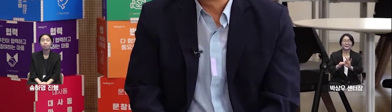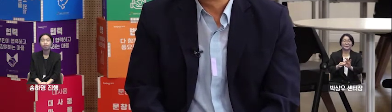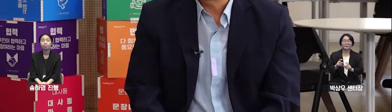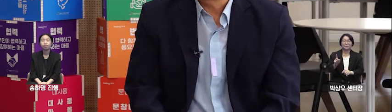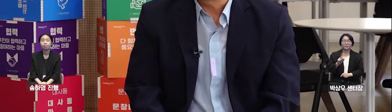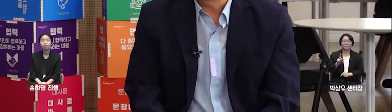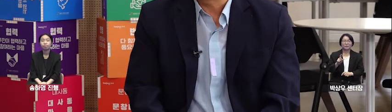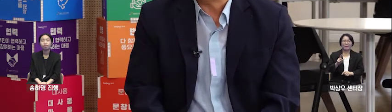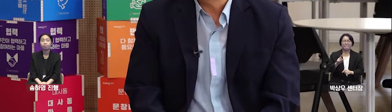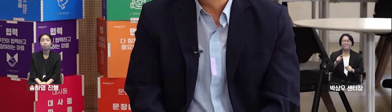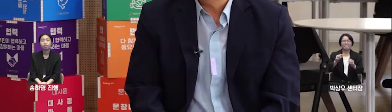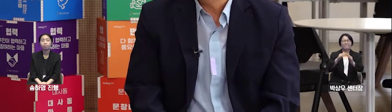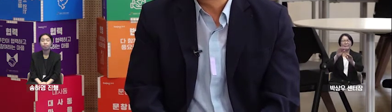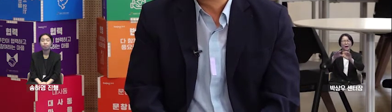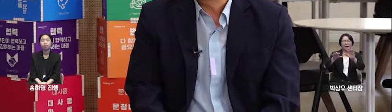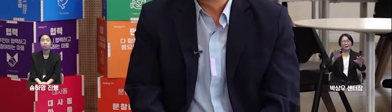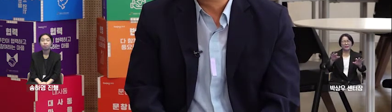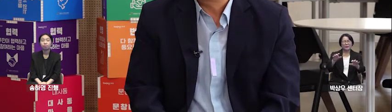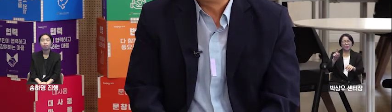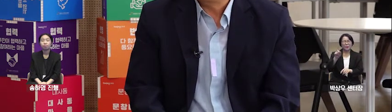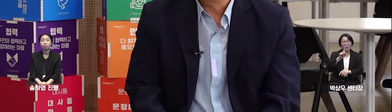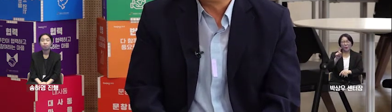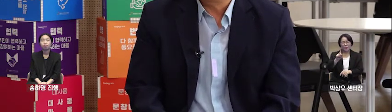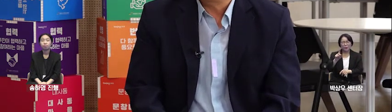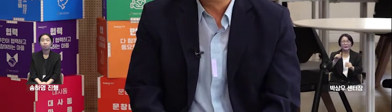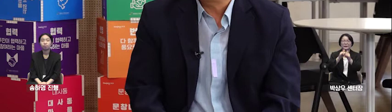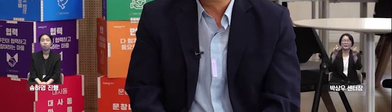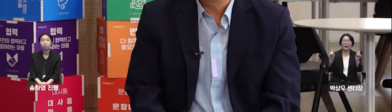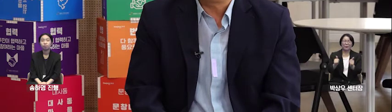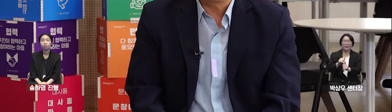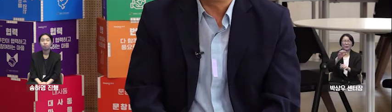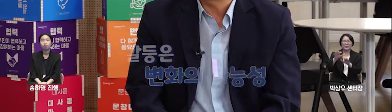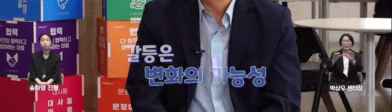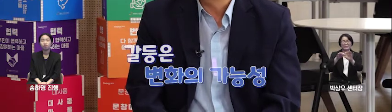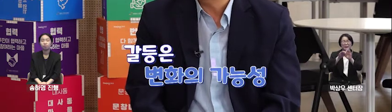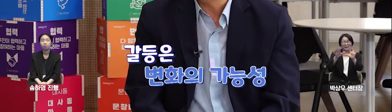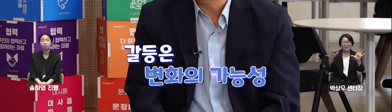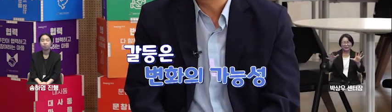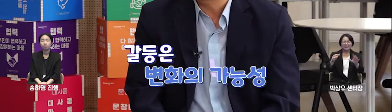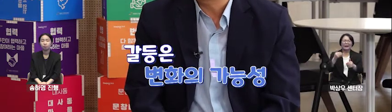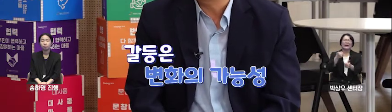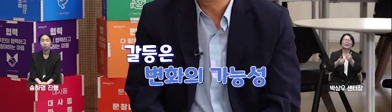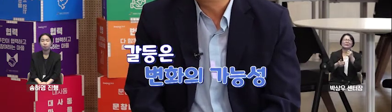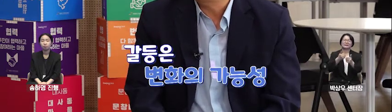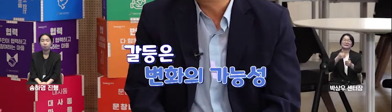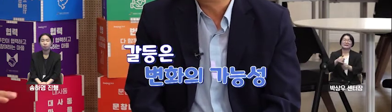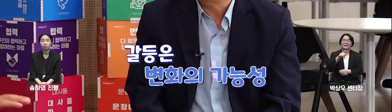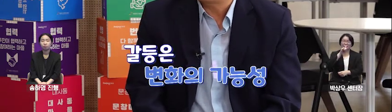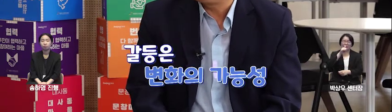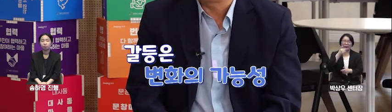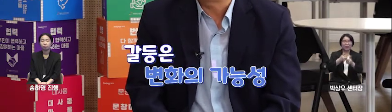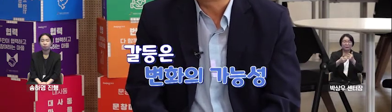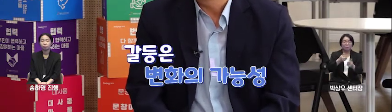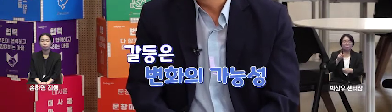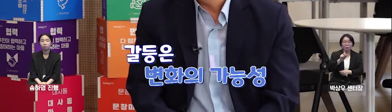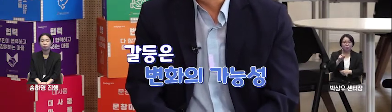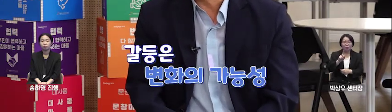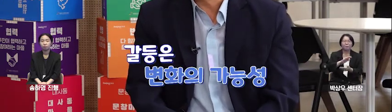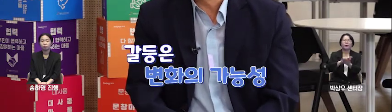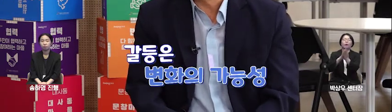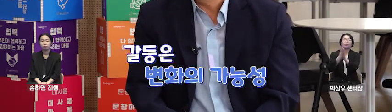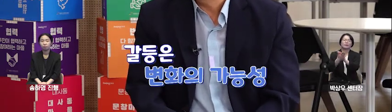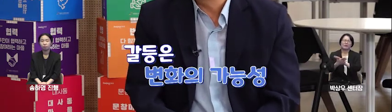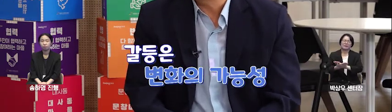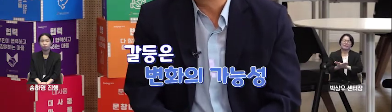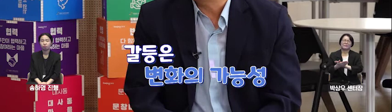어느 사회나 사실은 갈등이 있다라고 하는 것 자체는 뭔가 변화의 가능성이 있다라고 하는 것으로